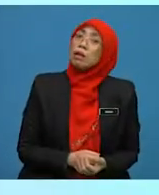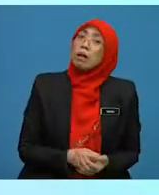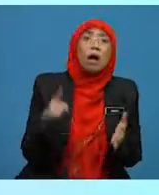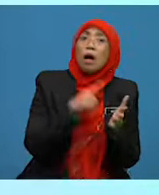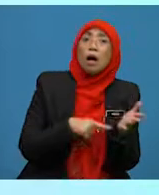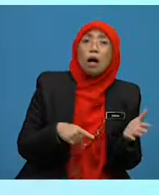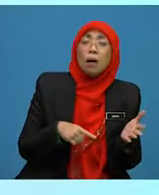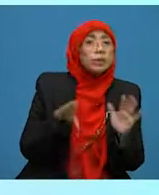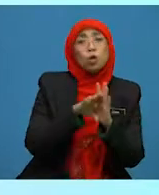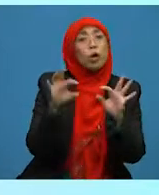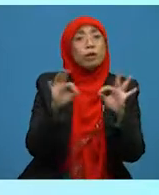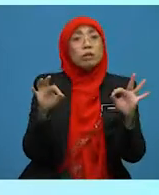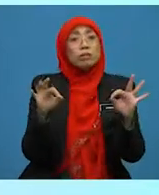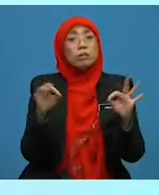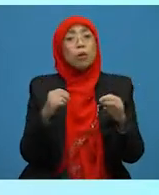Contoh ayat.